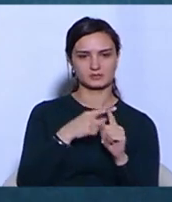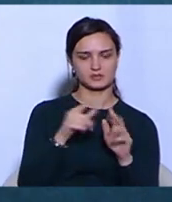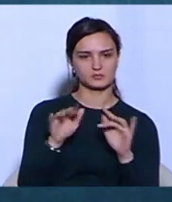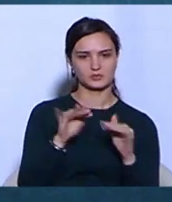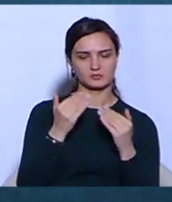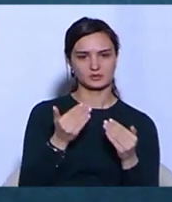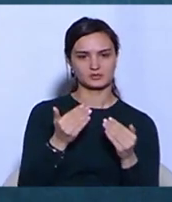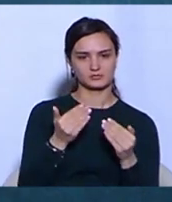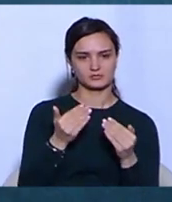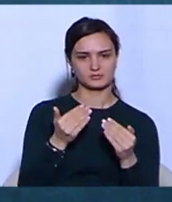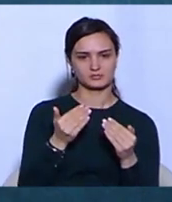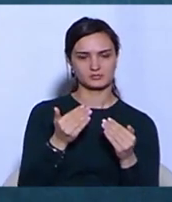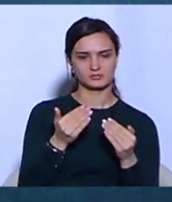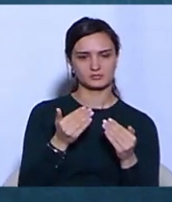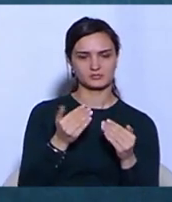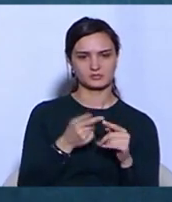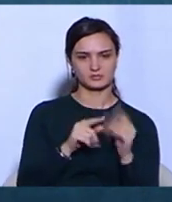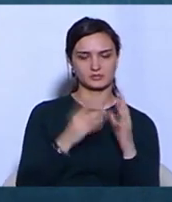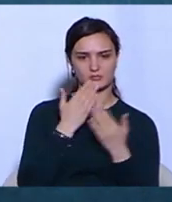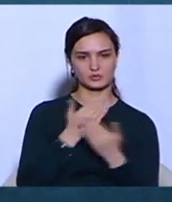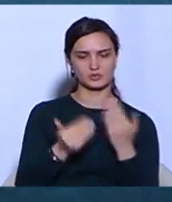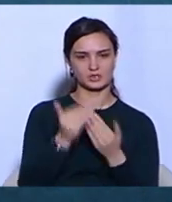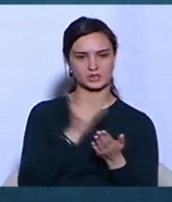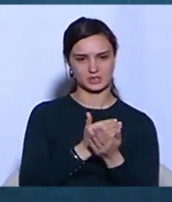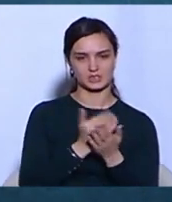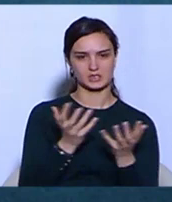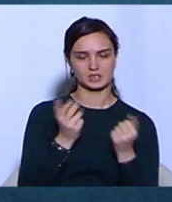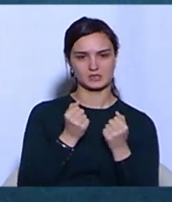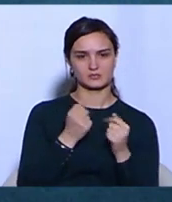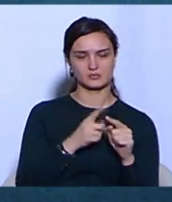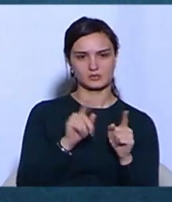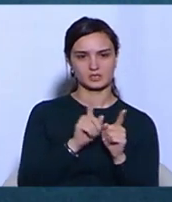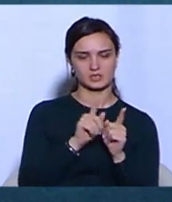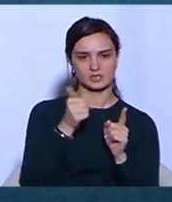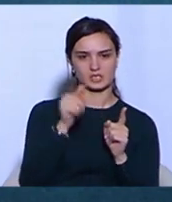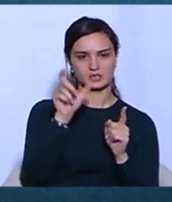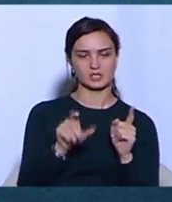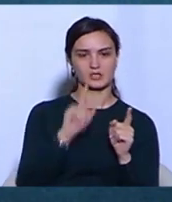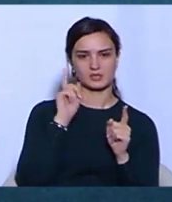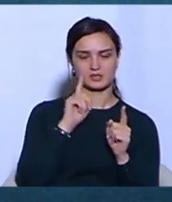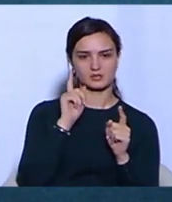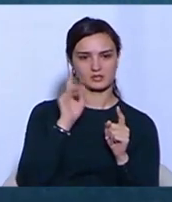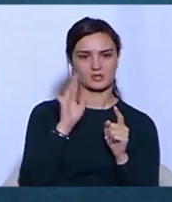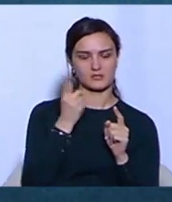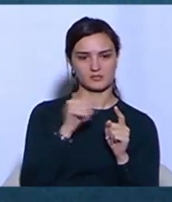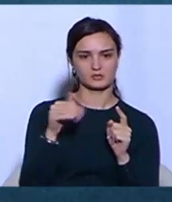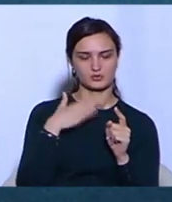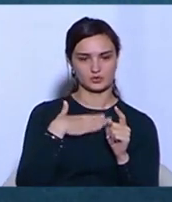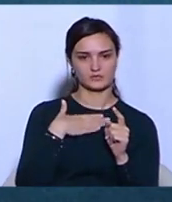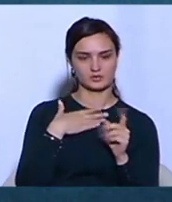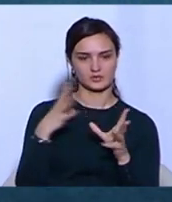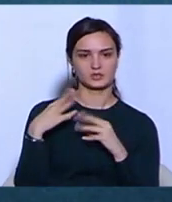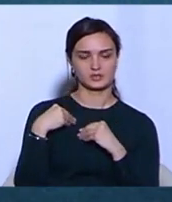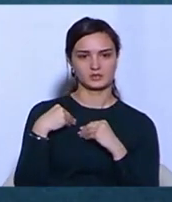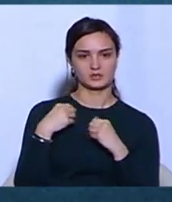და ნამდვილად საბოლოოდ იძლევა იმ შედეგს რომ ჩვენი თემიკო არის ასე ეს კარგი ახალგაზრდა რომელიც არა მარტო ჩვენ მოგვიძღვის